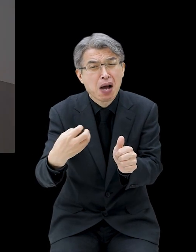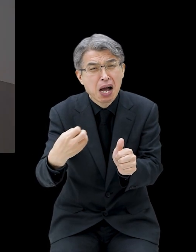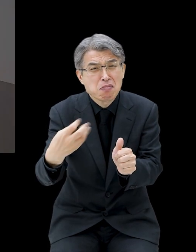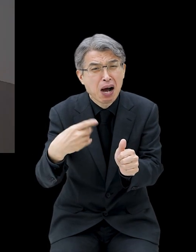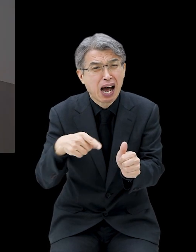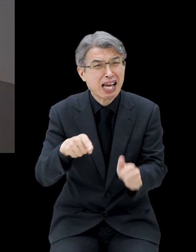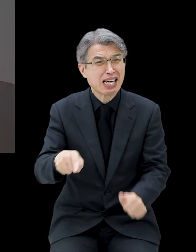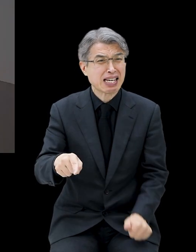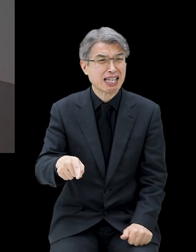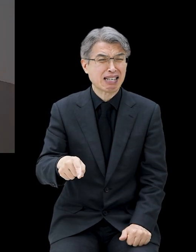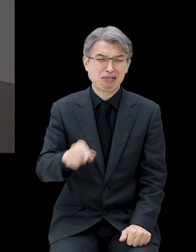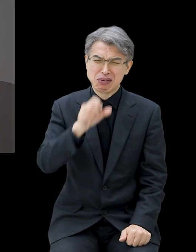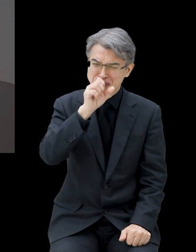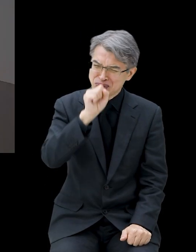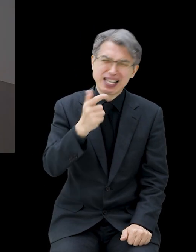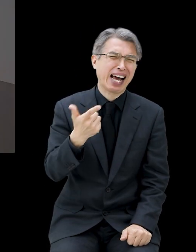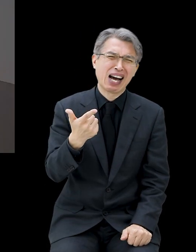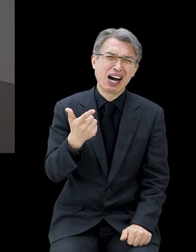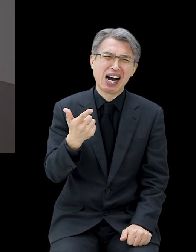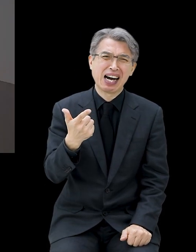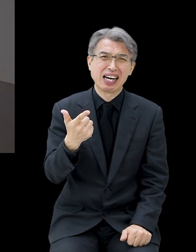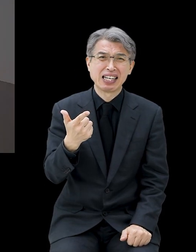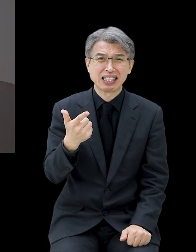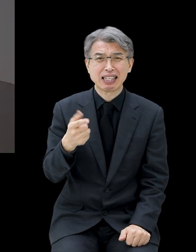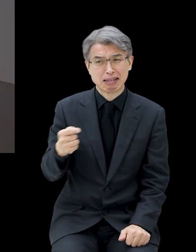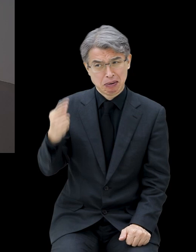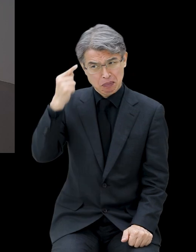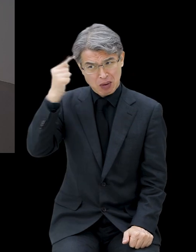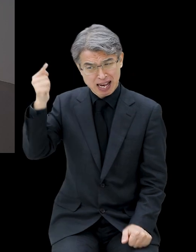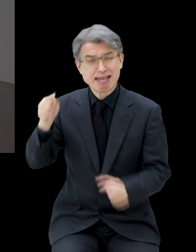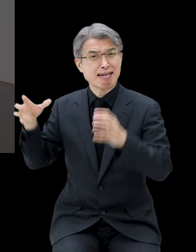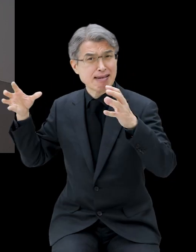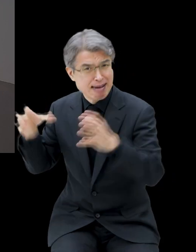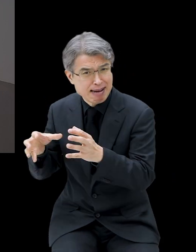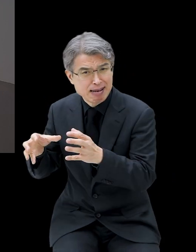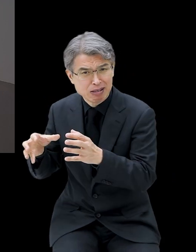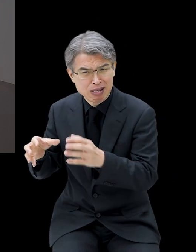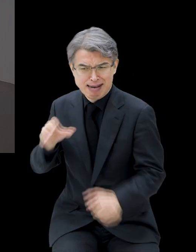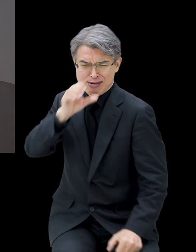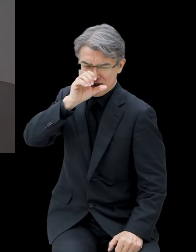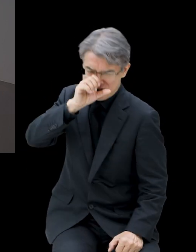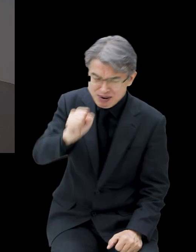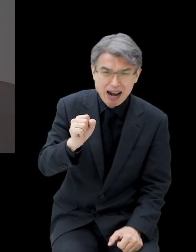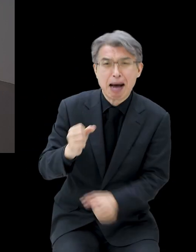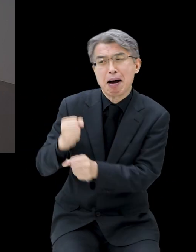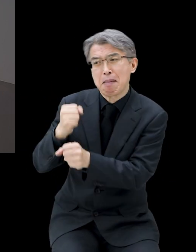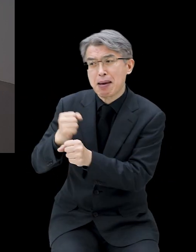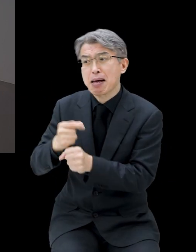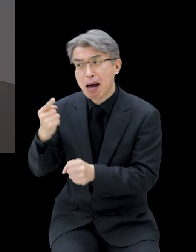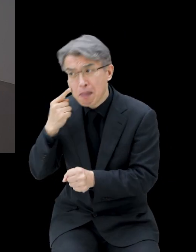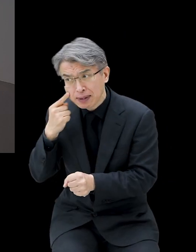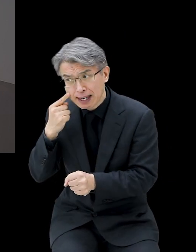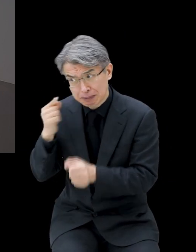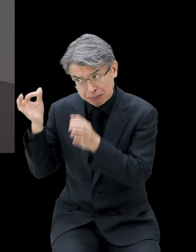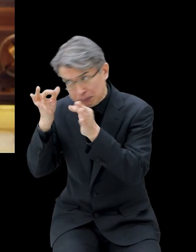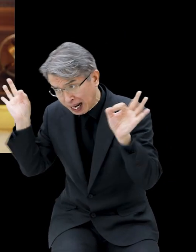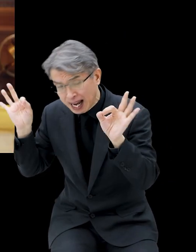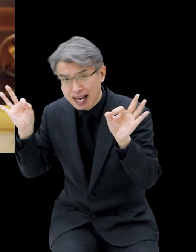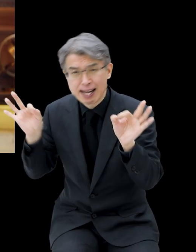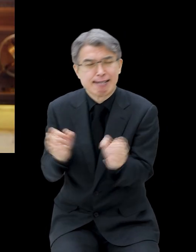개발자들끼리 모여서 한번 우리가 좀 좋은 프로그램을 만들어 보자 라고 해서 스크린 리더를 개발하게